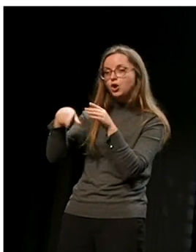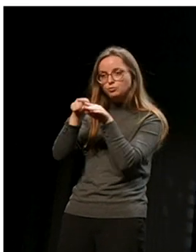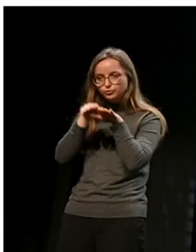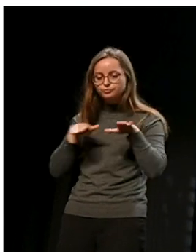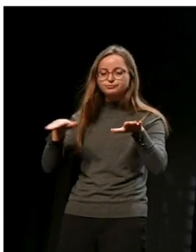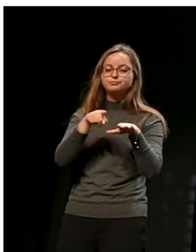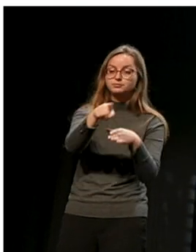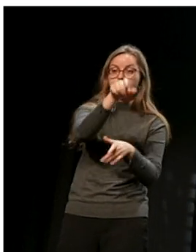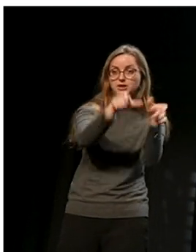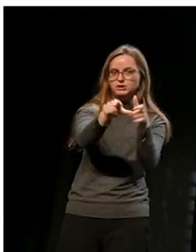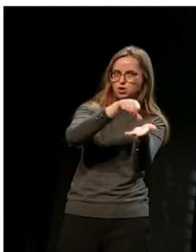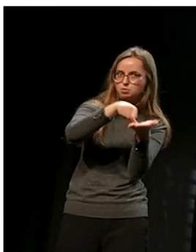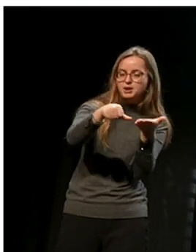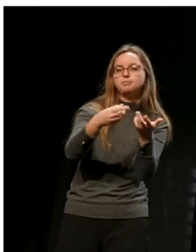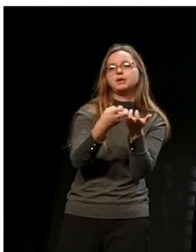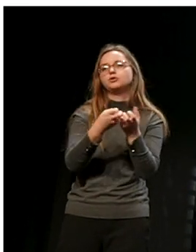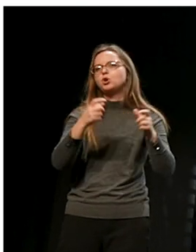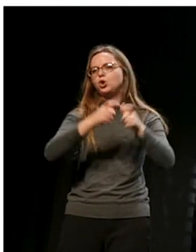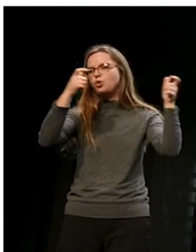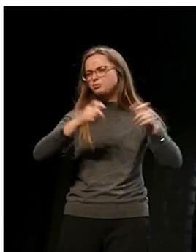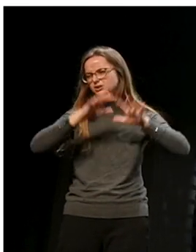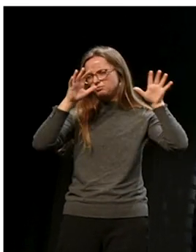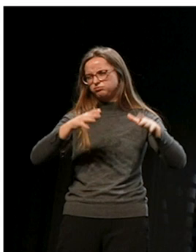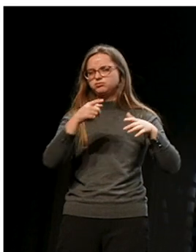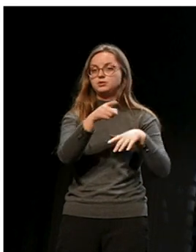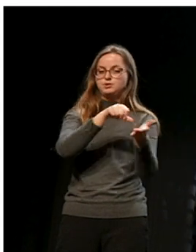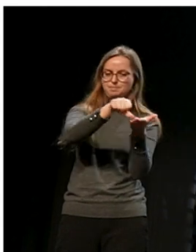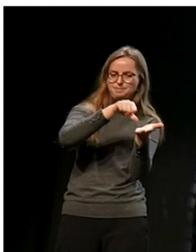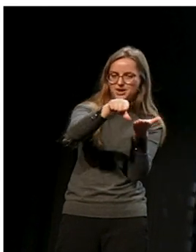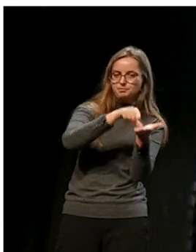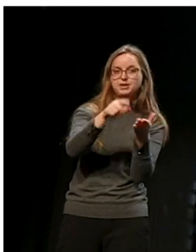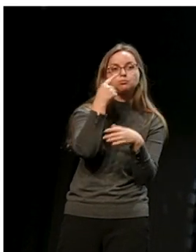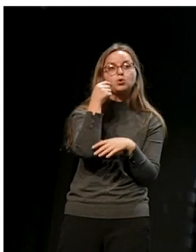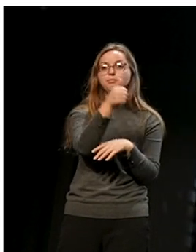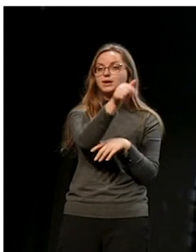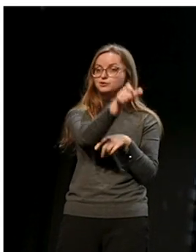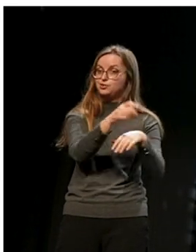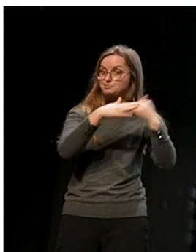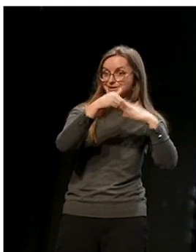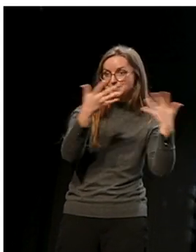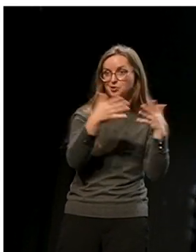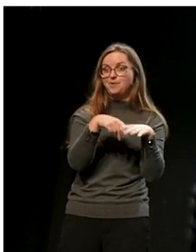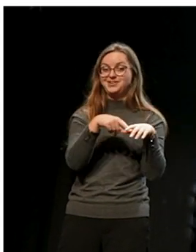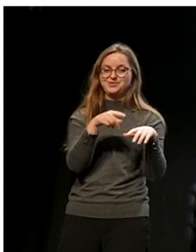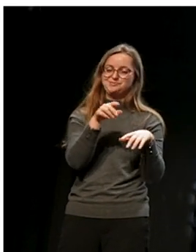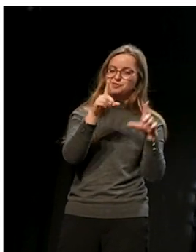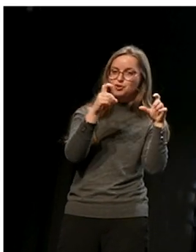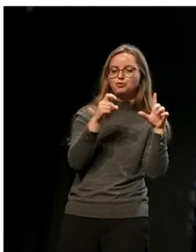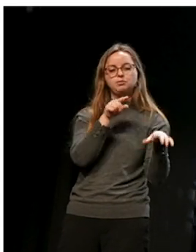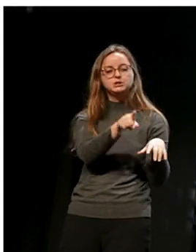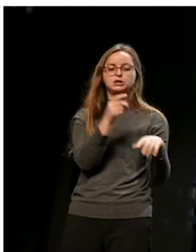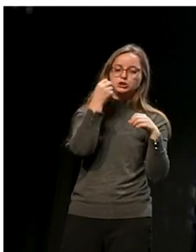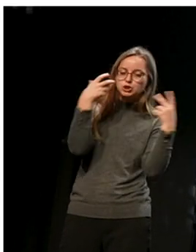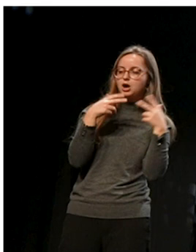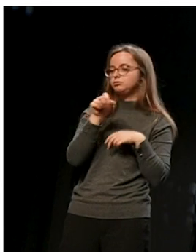des grandes entreprises ou des plus petites qui ont payé des gens pour vraiment indexer les photos à la main. Beaucoup, beaucoup. Ça, c'est un chat, ça, c'est un chien, ça, c'est un lapin, ça, c'est